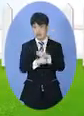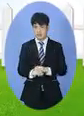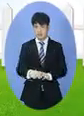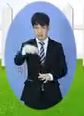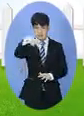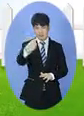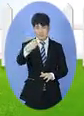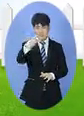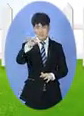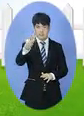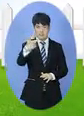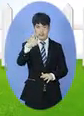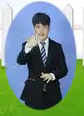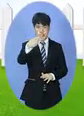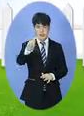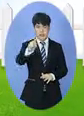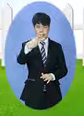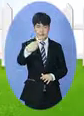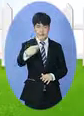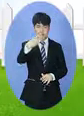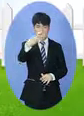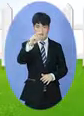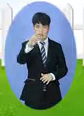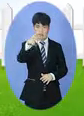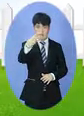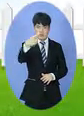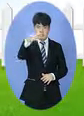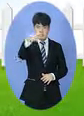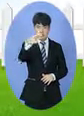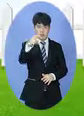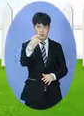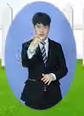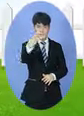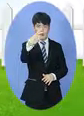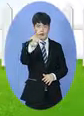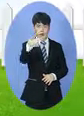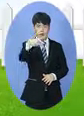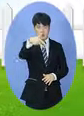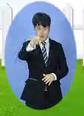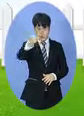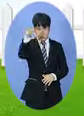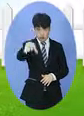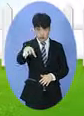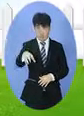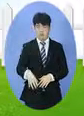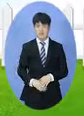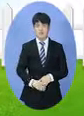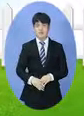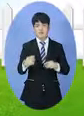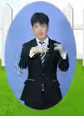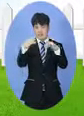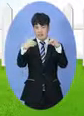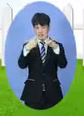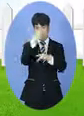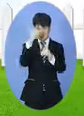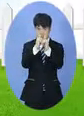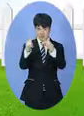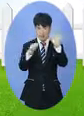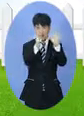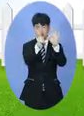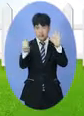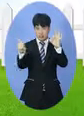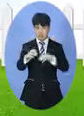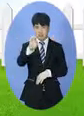채용정보입니다. 주식회사 글로벌 스탠다드 테크놀로지에서 전자제품 제조 기계 설치 및 정비원 10명을 모집합니다.